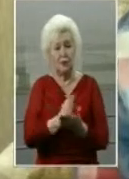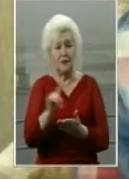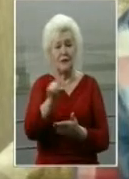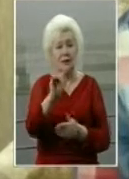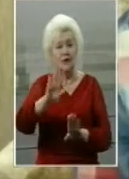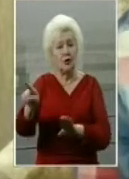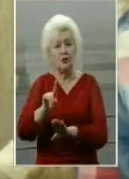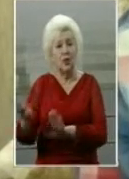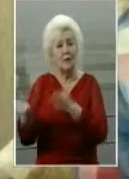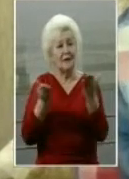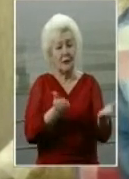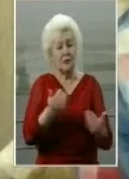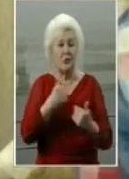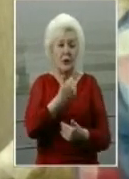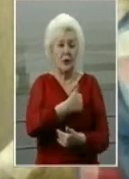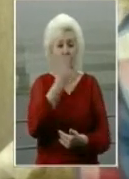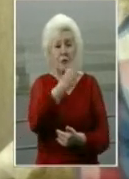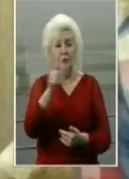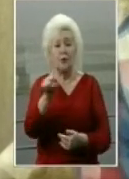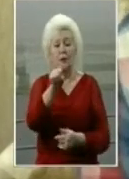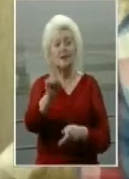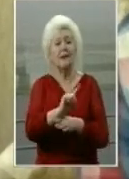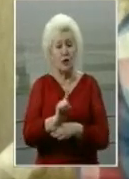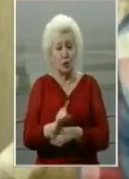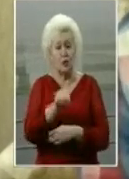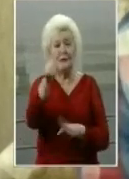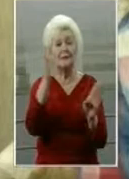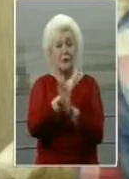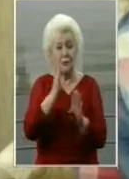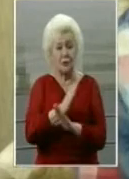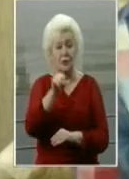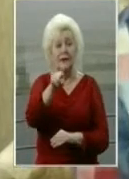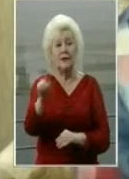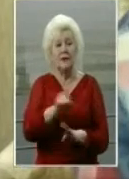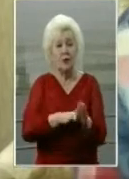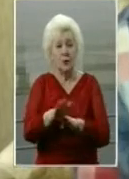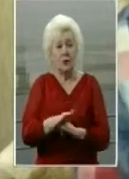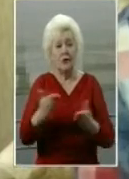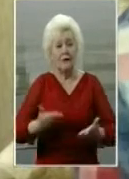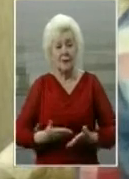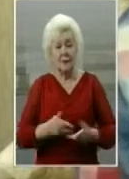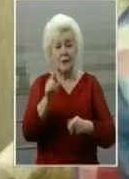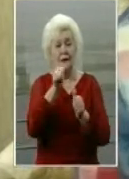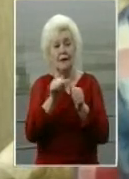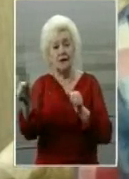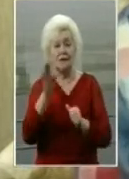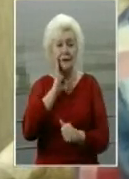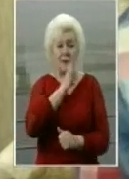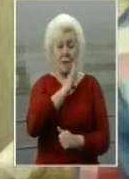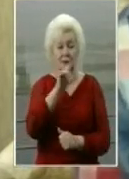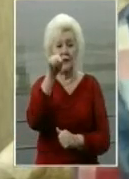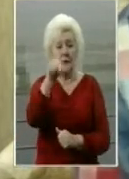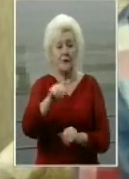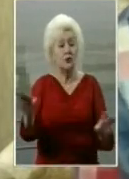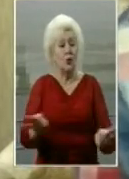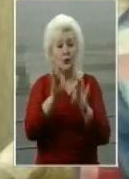що презентується. І ми хотіли показати, що це нормально, це природньо. І те, що відбувається у побуті, це частина материнства, і від